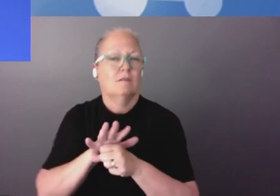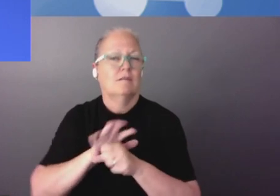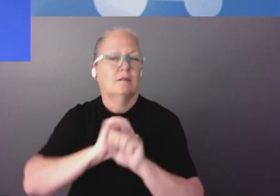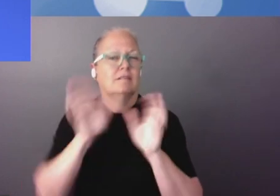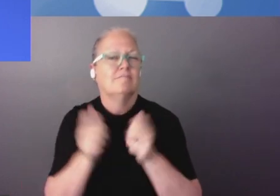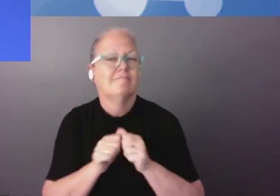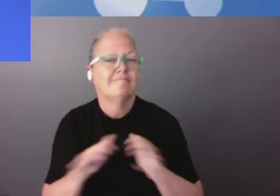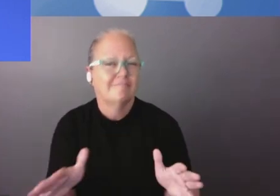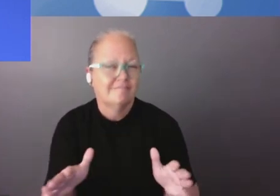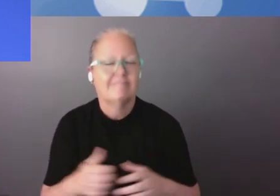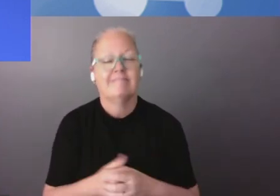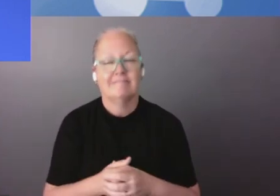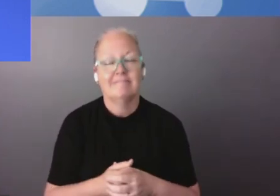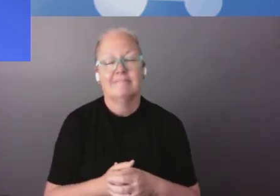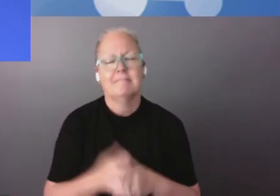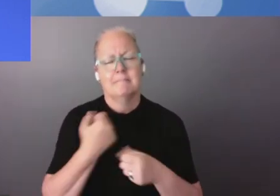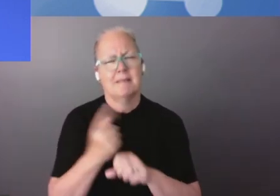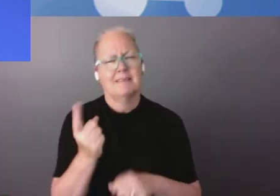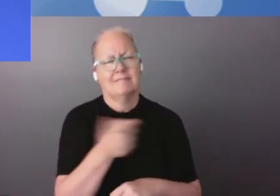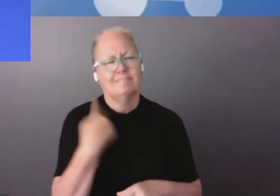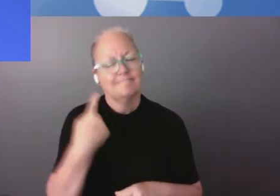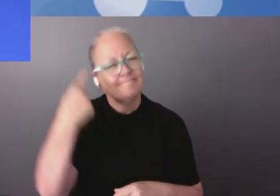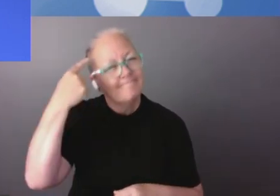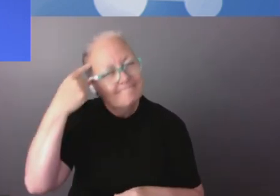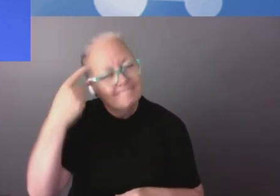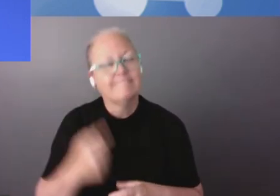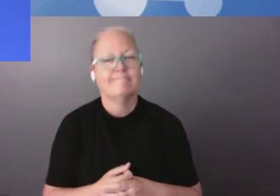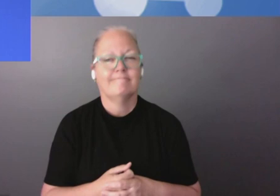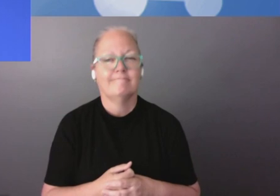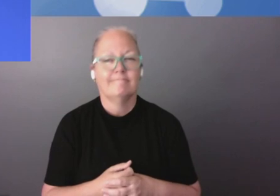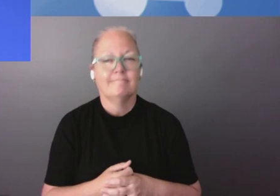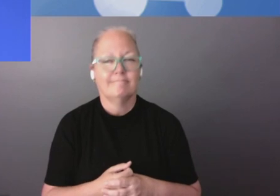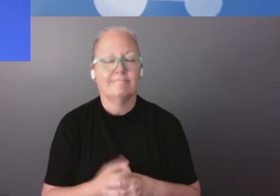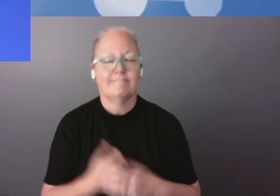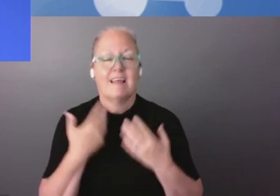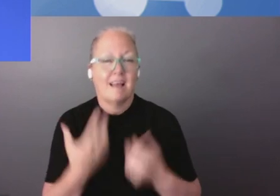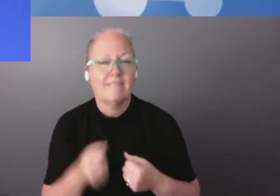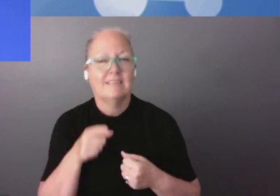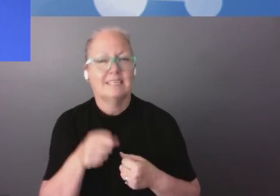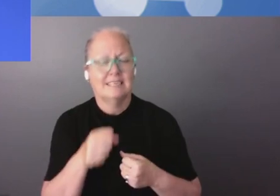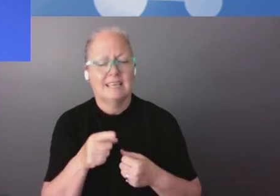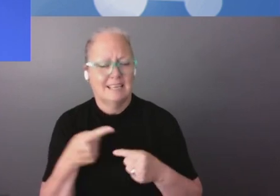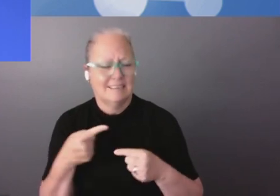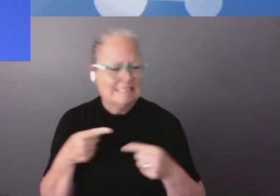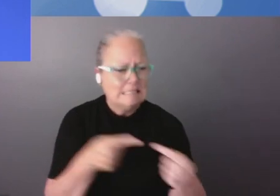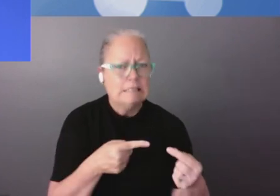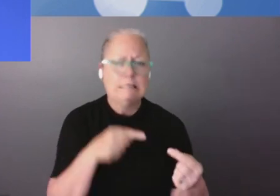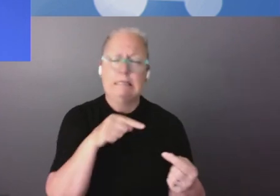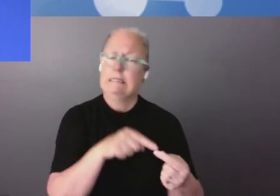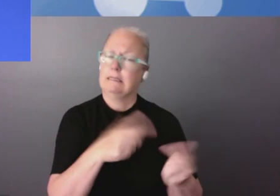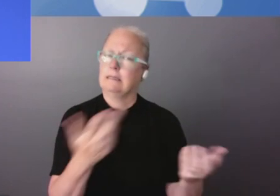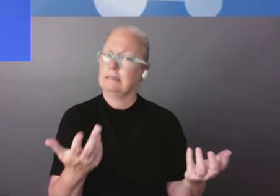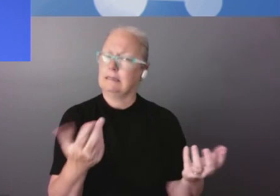elektroniczna recepta, elektroniczne skierowanie, elektroniczne zwolnienia uratowały wiele istnień ludzkich,